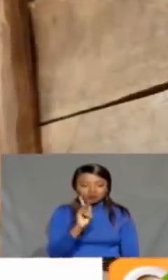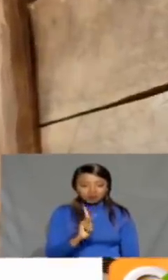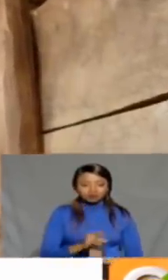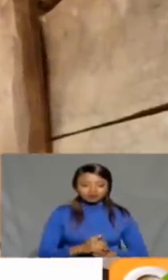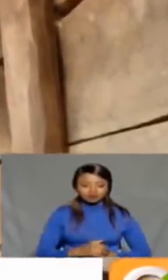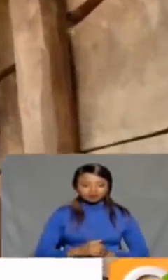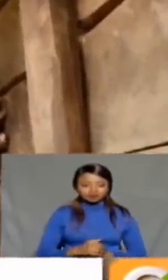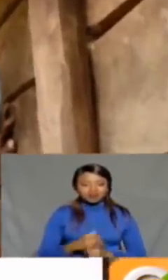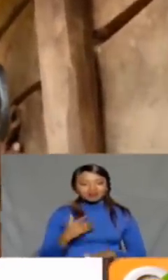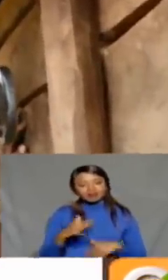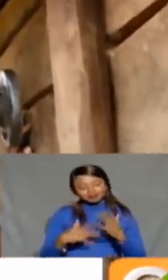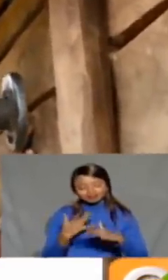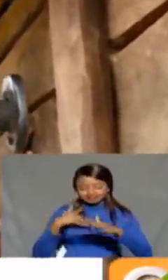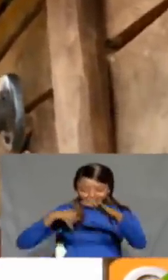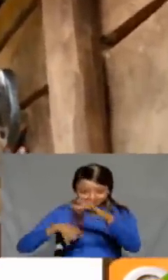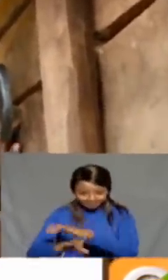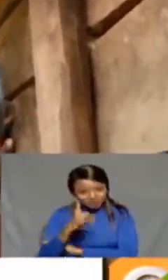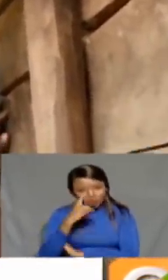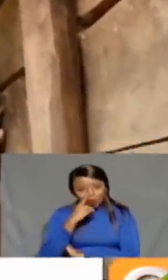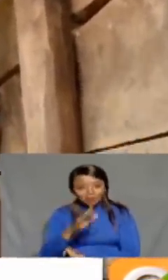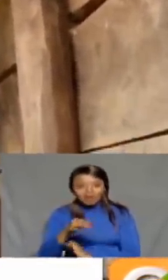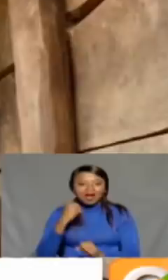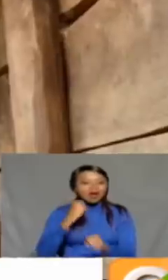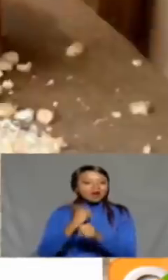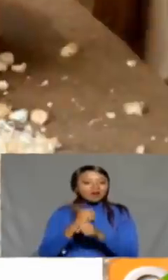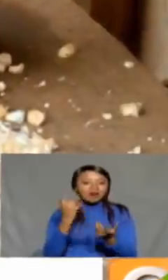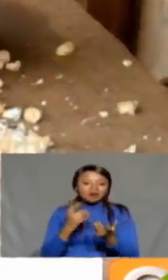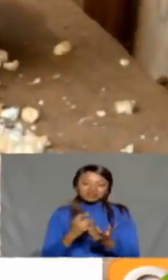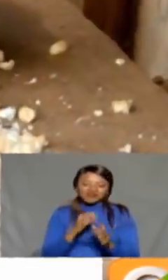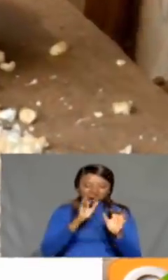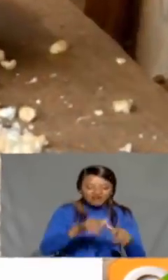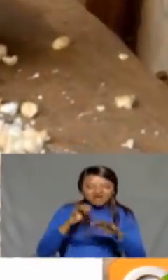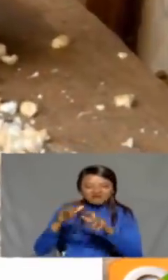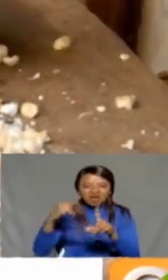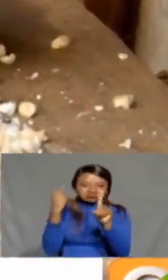We joined him at his home where he practices mixed farming.